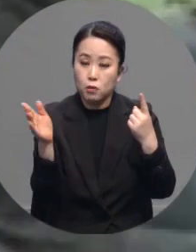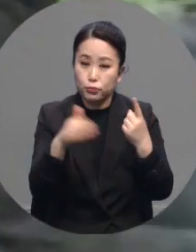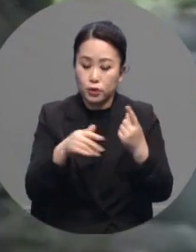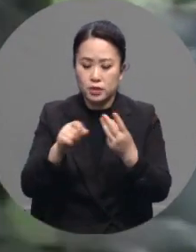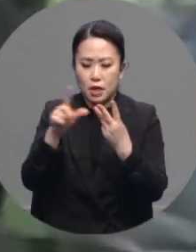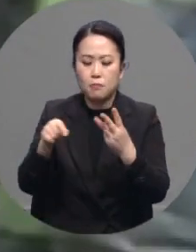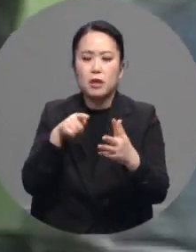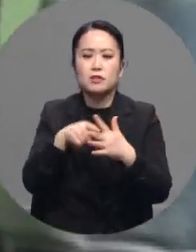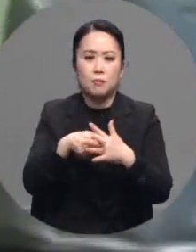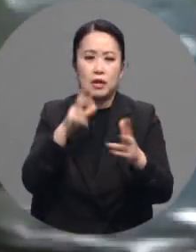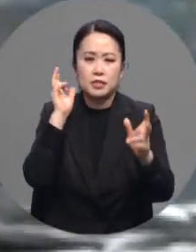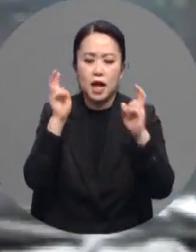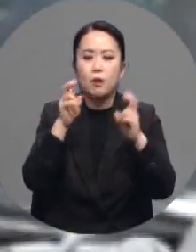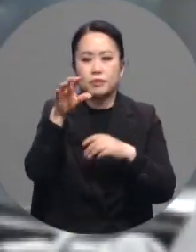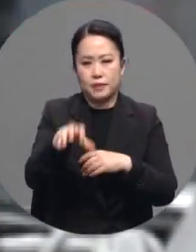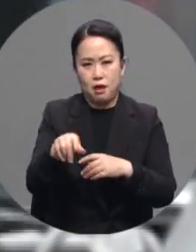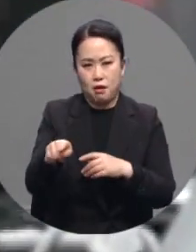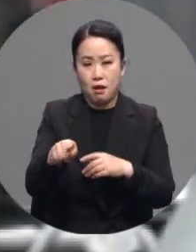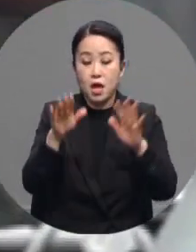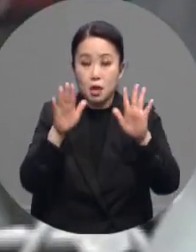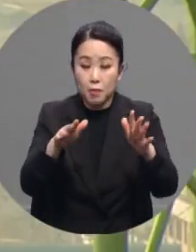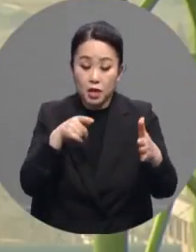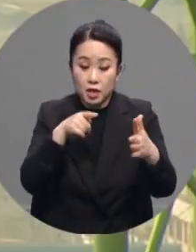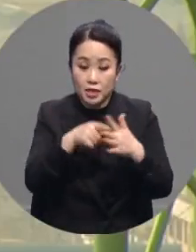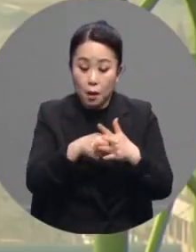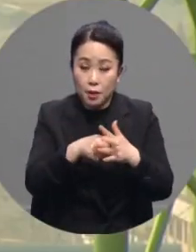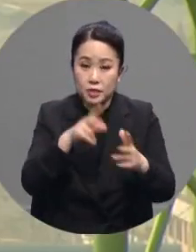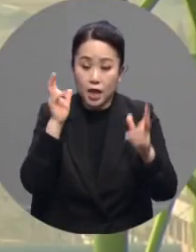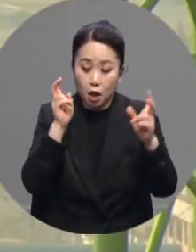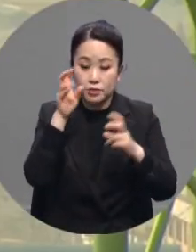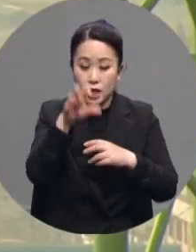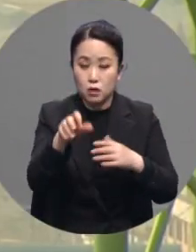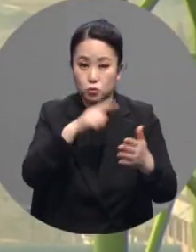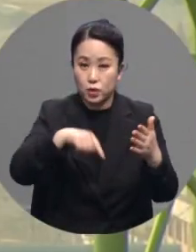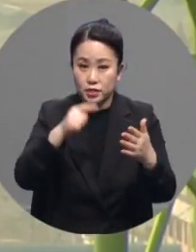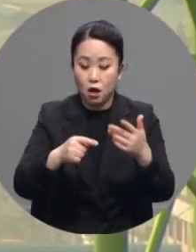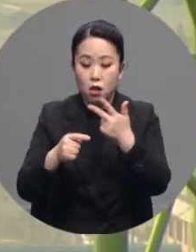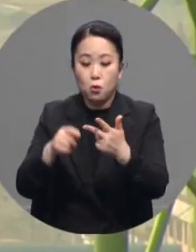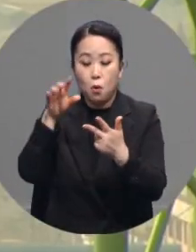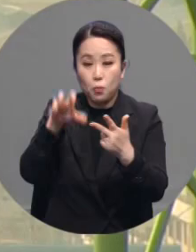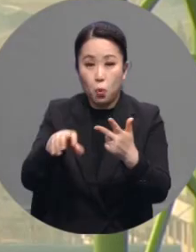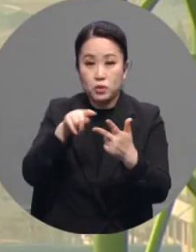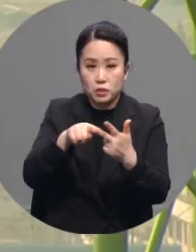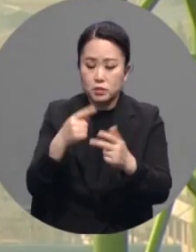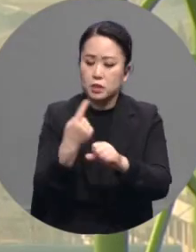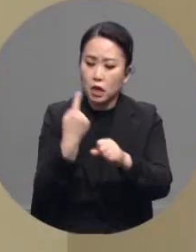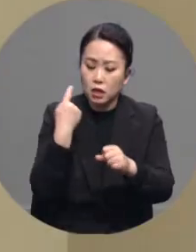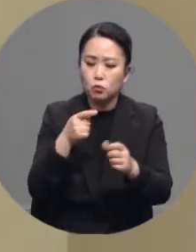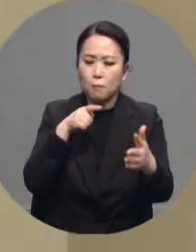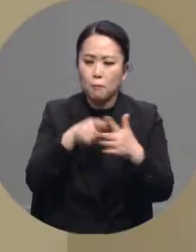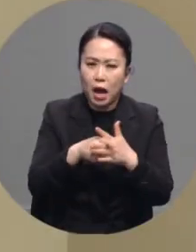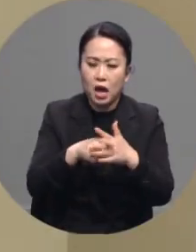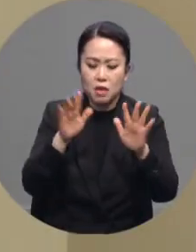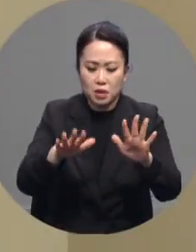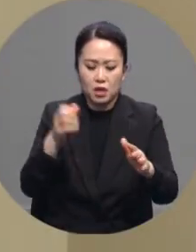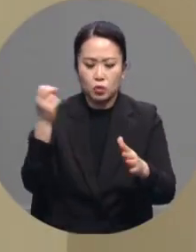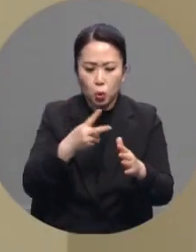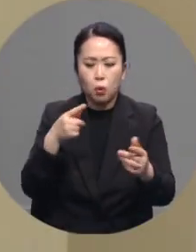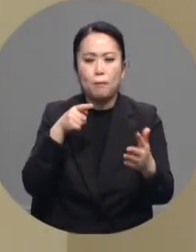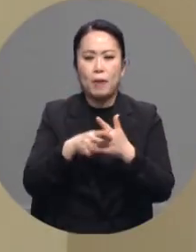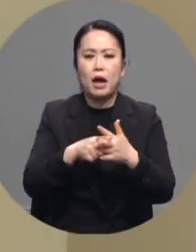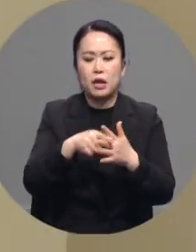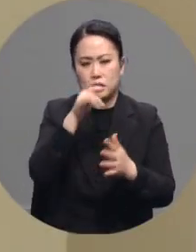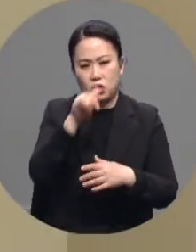사이 적발된 사업장들. 이번에 적발된 사업장 가운데 7곳은 지난해에도 적발된 상습 배출